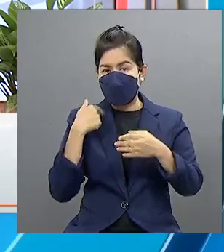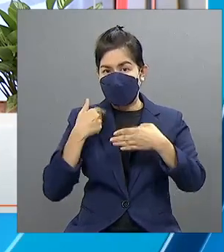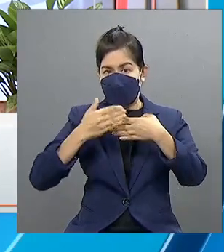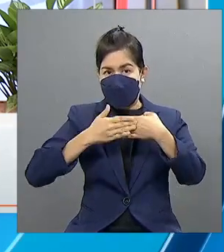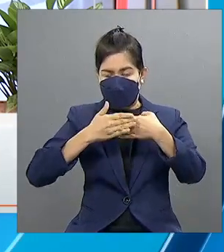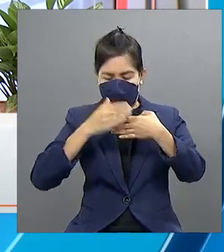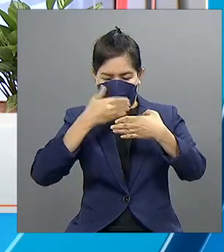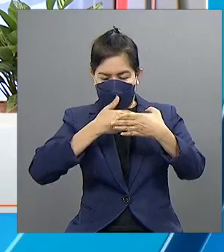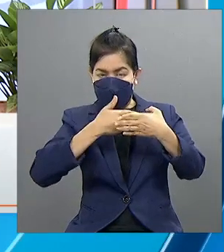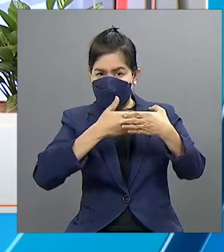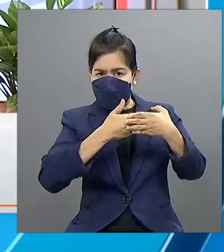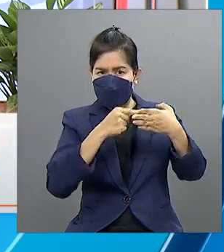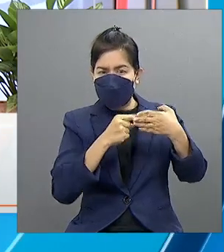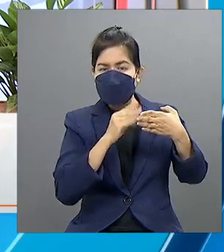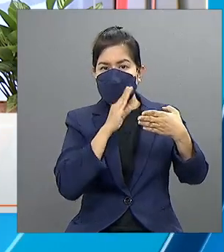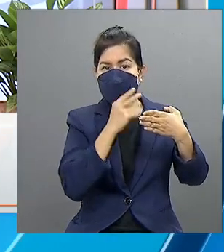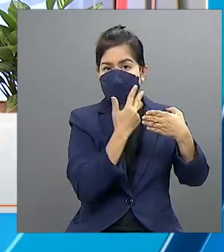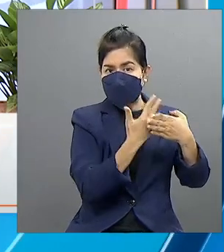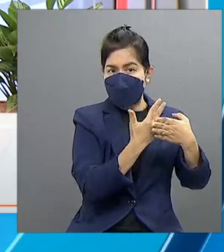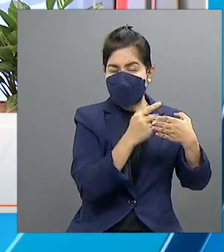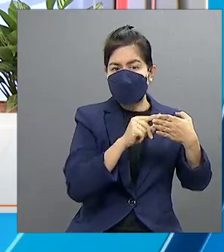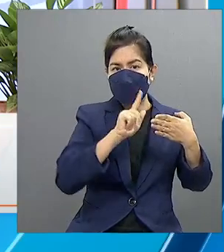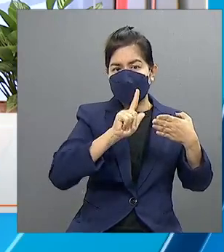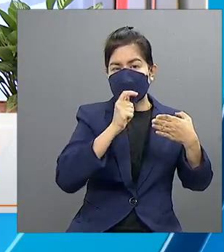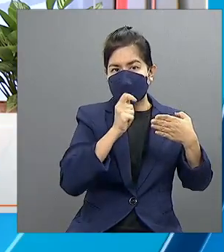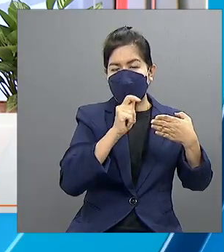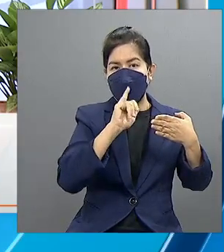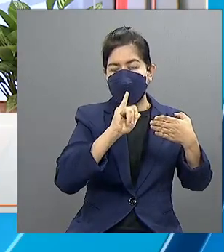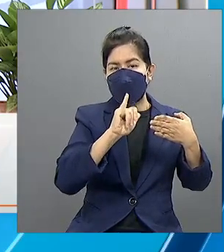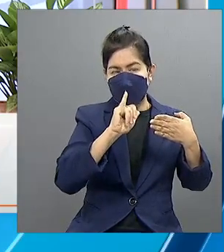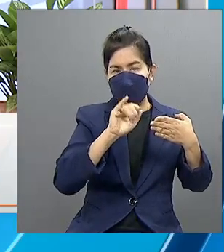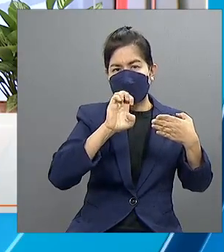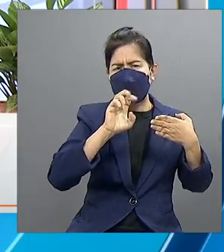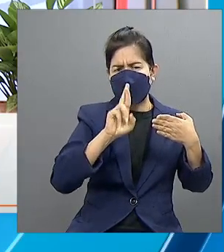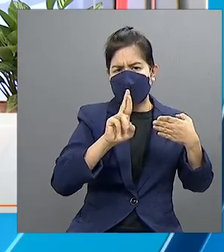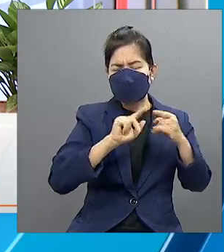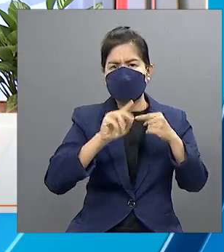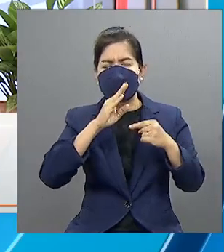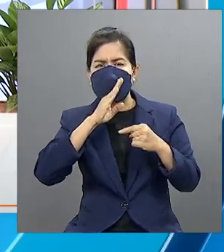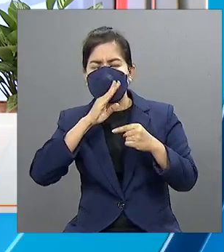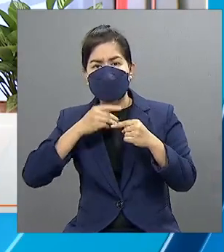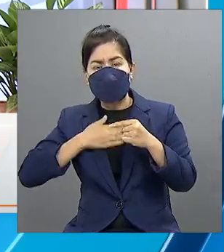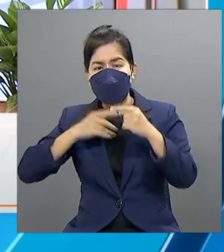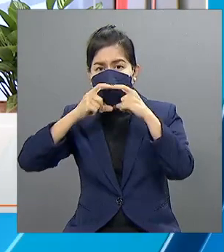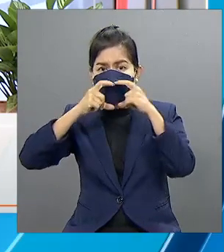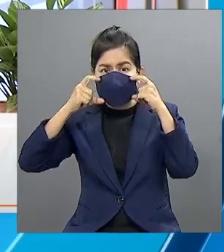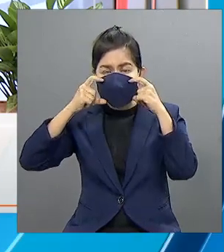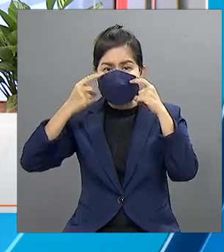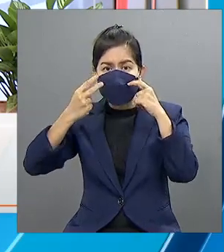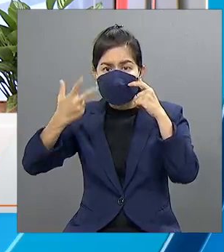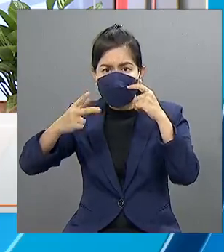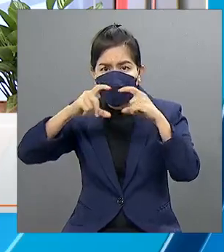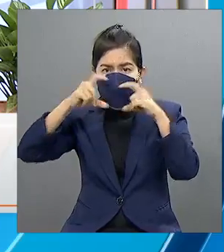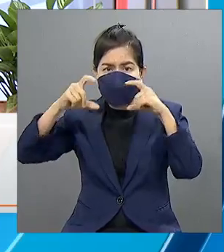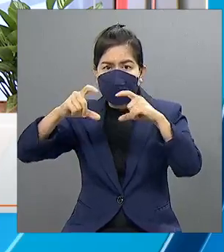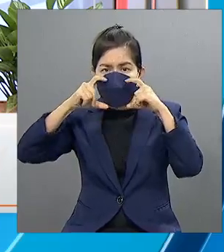ซ้อนกันแบบชั้นนึงแต่ใส่3อันเนี่ยได้ไหมหรือถ้าเกิดจะใส่ surgical mask ข้างในแล้วหน้ากากผ้าข้างนอกเนี่ยก็กันมันยังคงกันได้อยู่มั้ยถ้าเกิดท